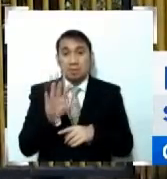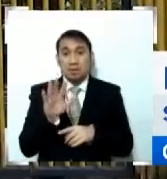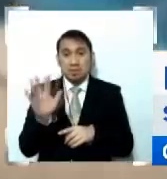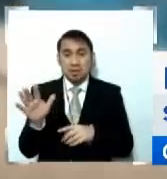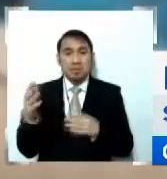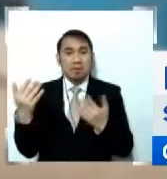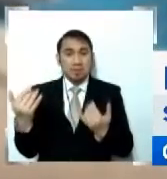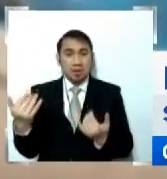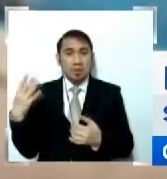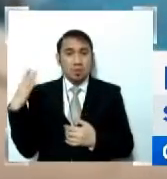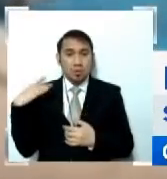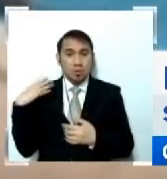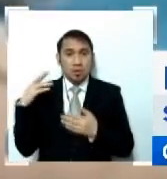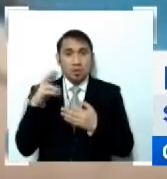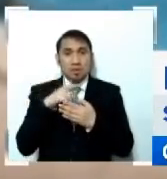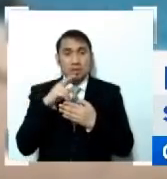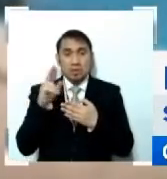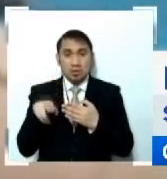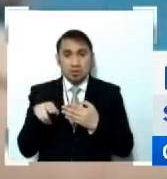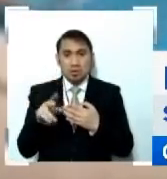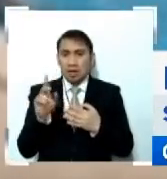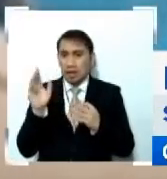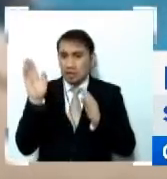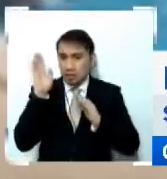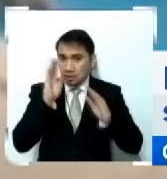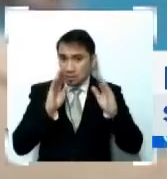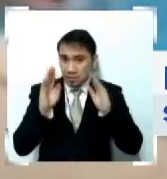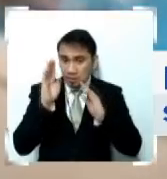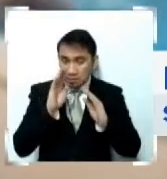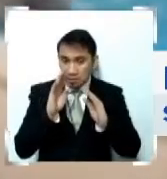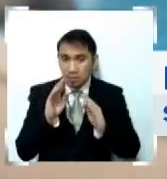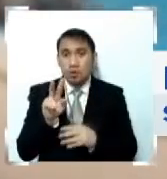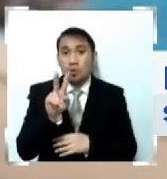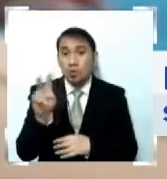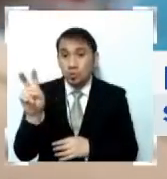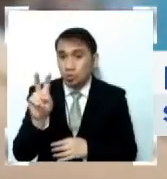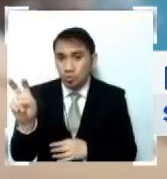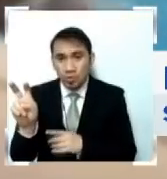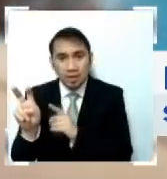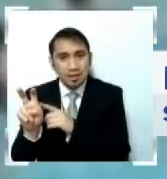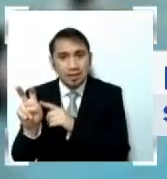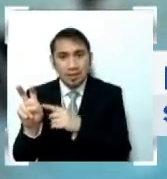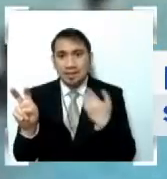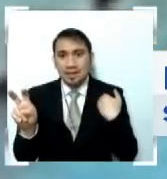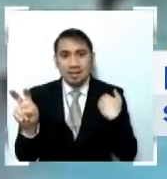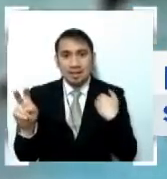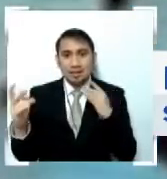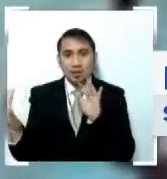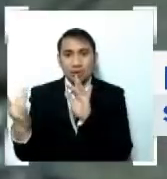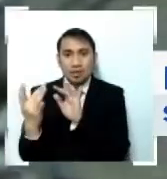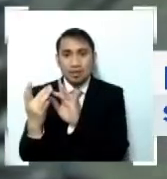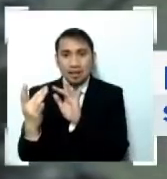resulta. Ang problema, nasa 200 pa ang hindi na ko contact trace.